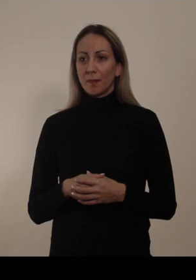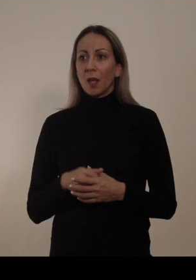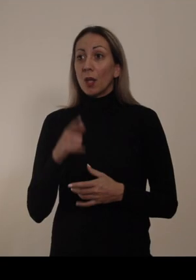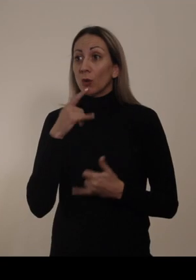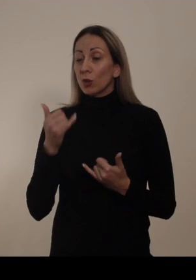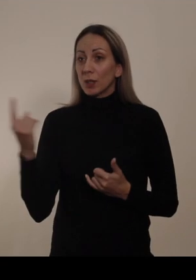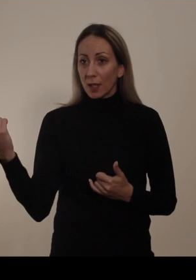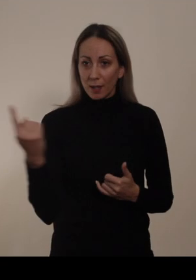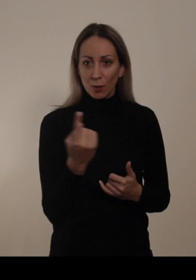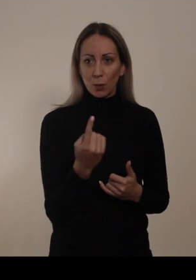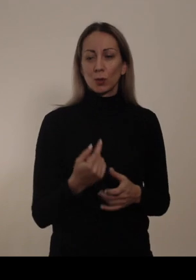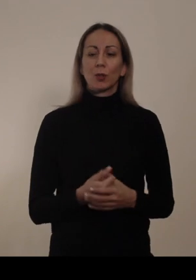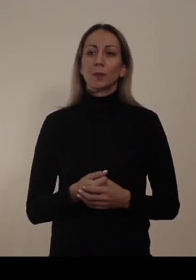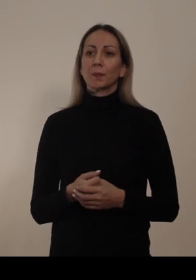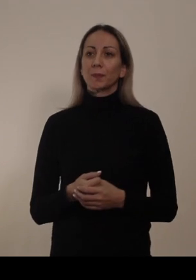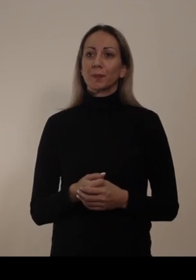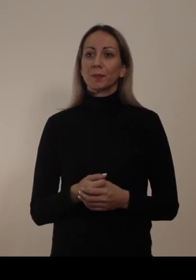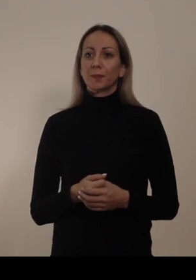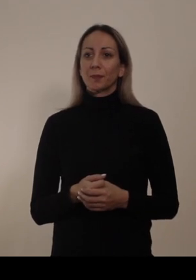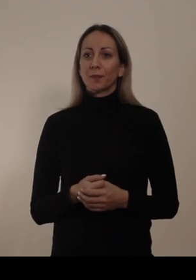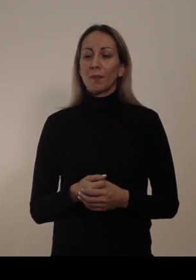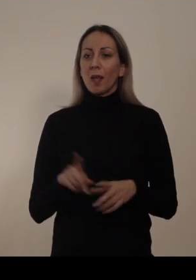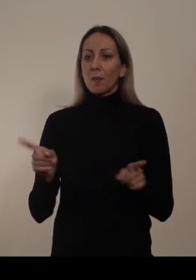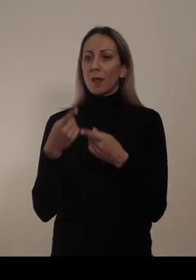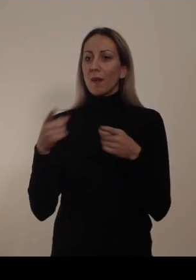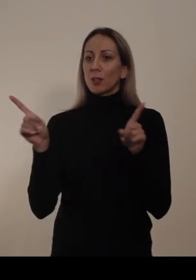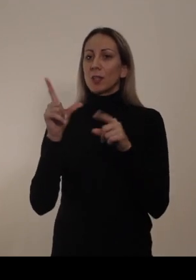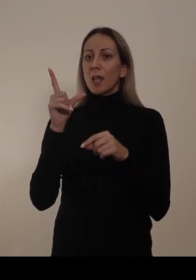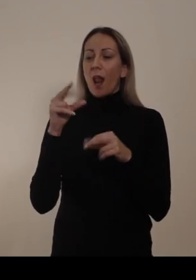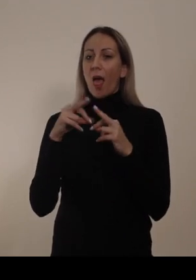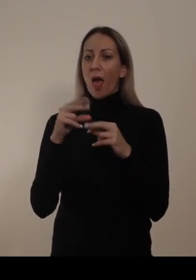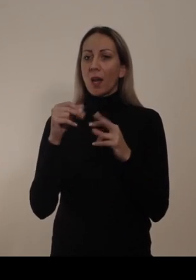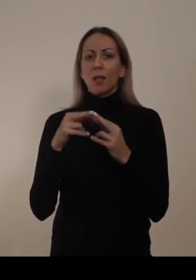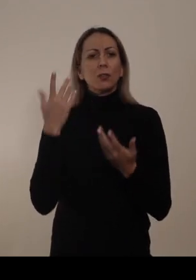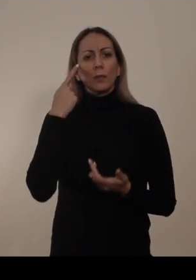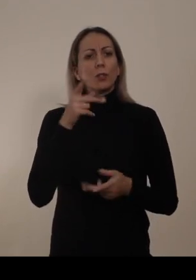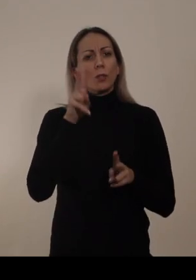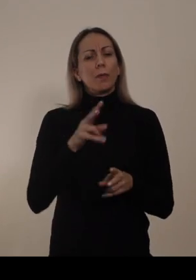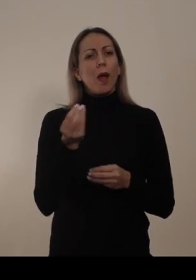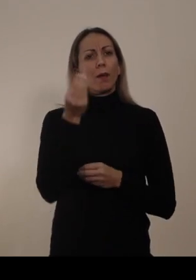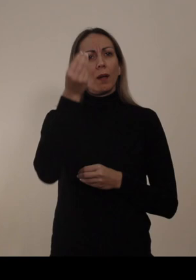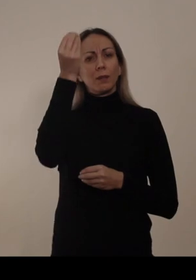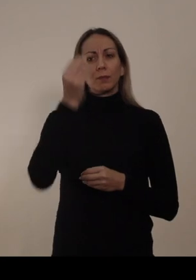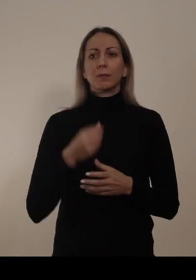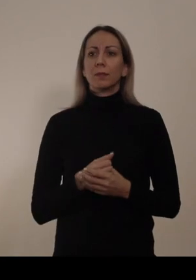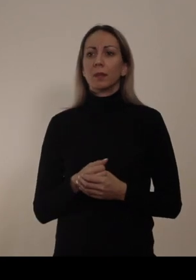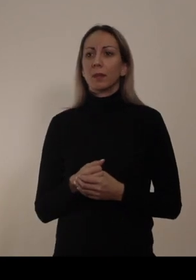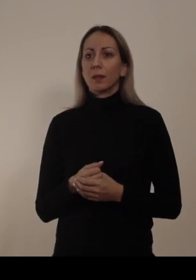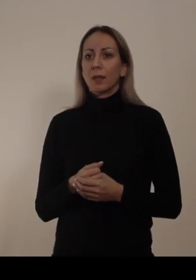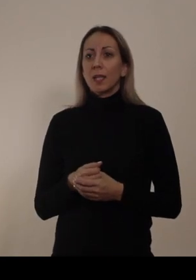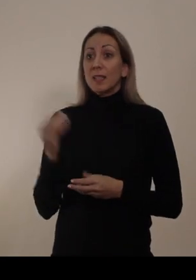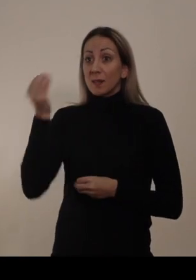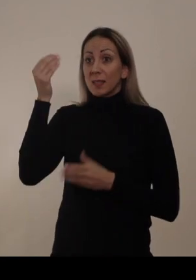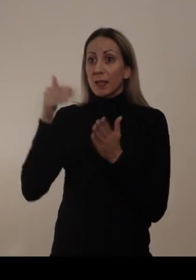Da vidimo tko će nam sada doći. Pjevačica Lara, zašto misliš da si ti prava za odlazak u